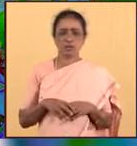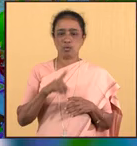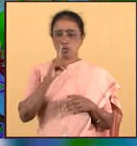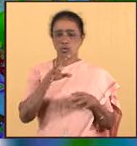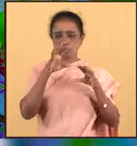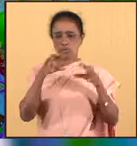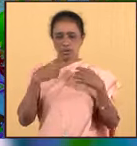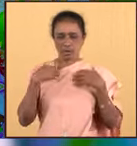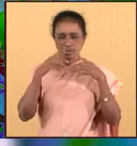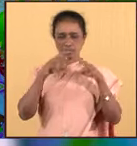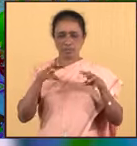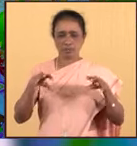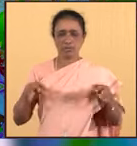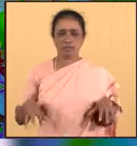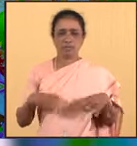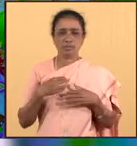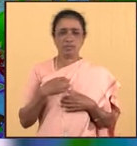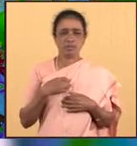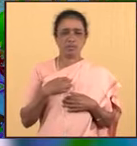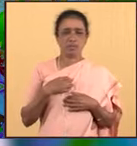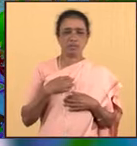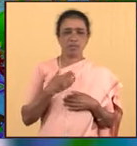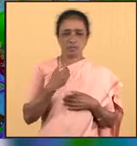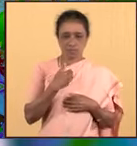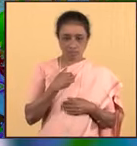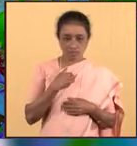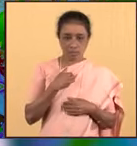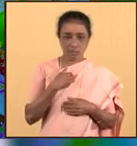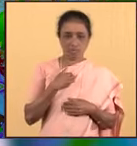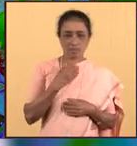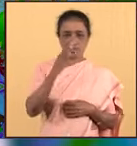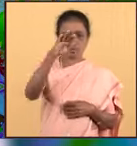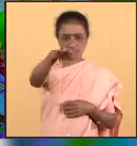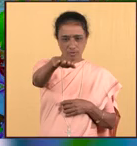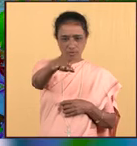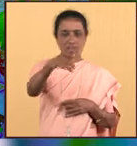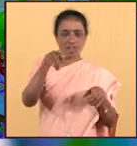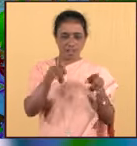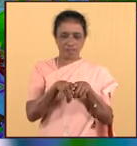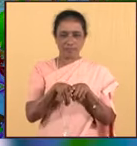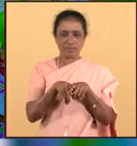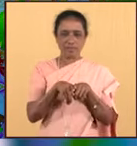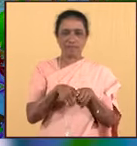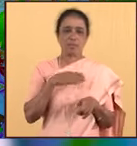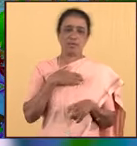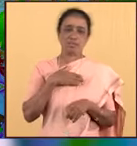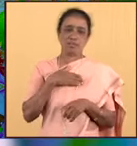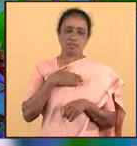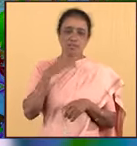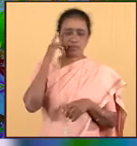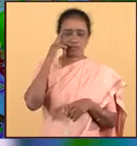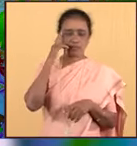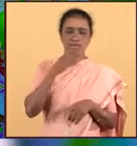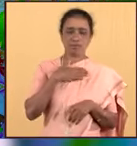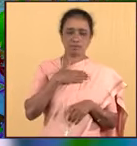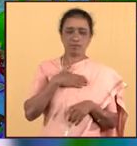யாரு, சிட்டிசன் ஆஃப் இந்தியா, இந்திய குடிமகன்கள். அப்போ நம்ம இந்திய குடிமகன்கள் அப்படின்னா, நம்மளுக்கு என்ன பிளட்ஜ் எடுக்க மாதிரி நம்மளுக்கு என்ன இருக்கும்,